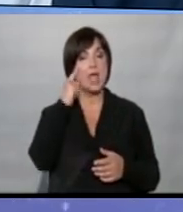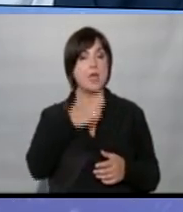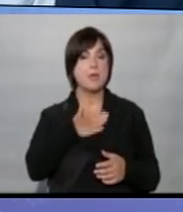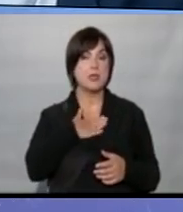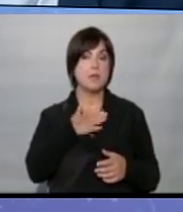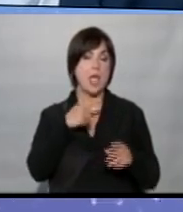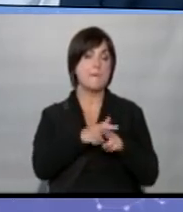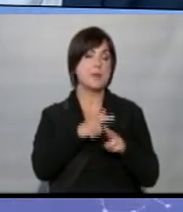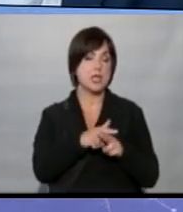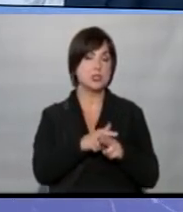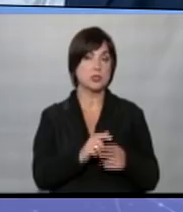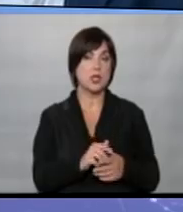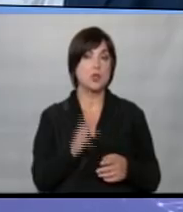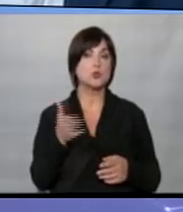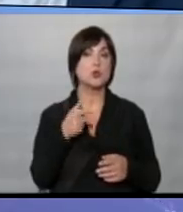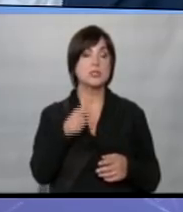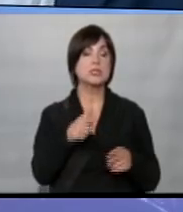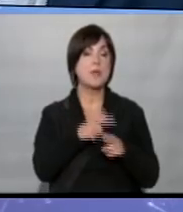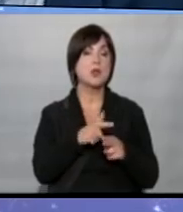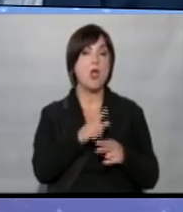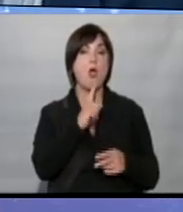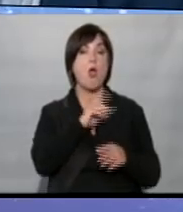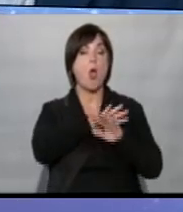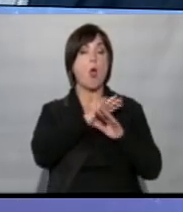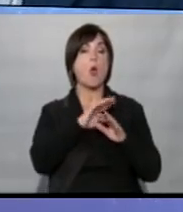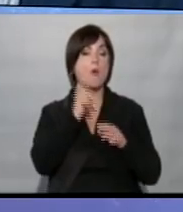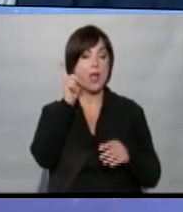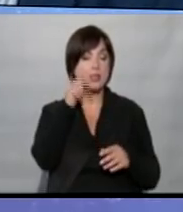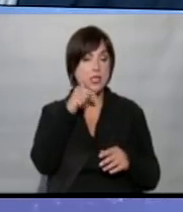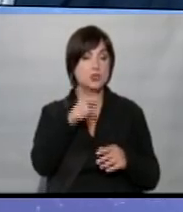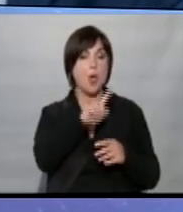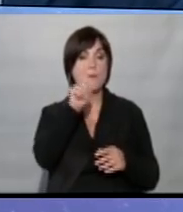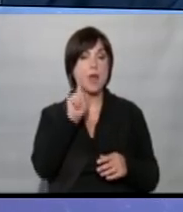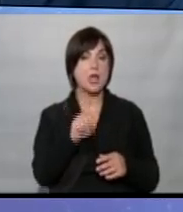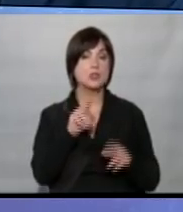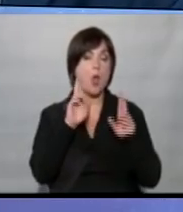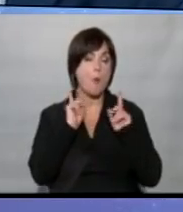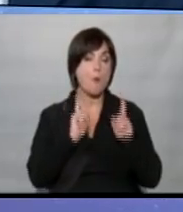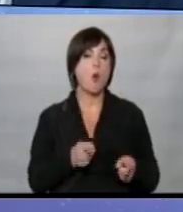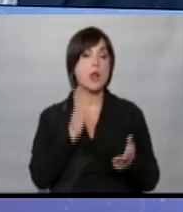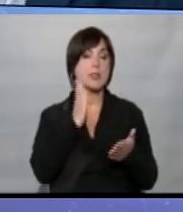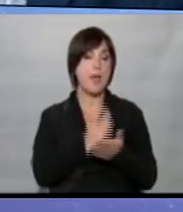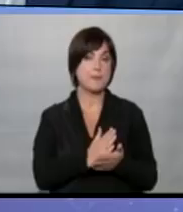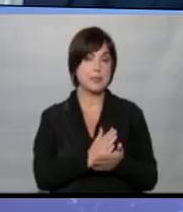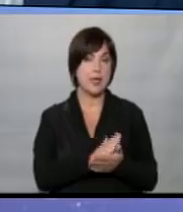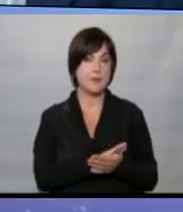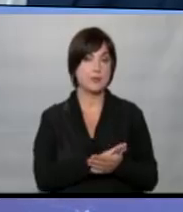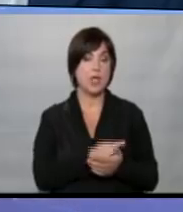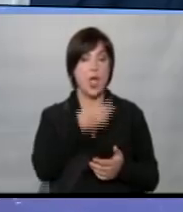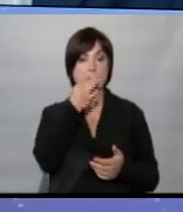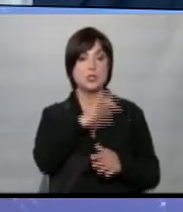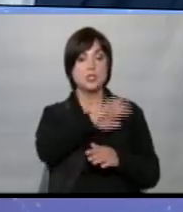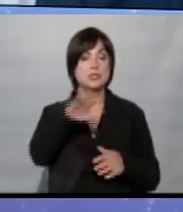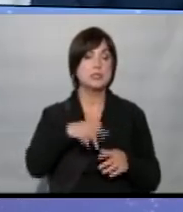имаме пречките. А тука не се пречки. Значи, комплексно прашањето мора да биде поставен со